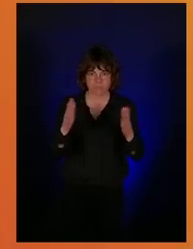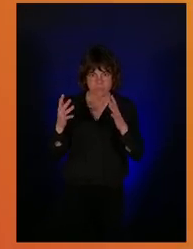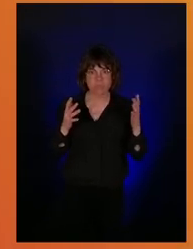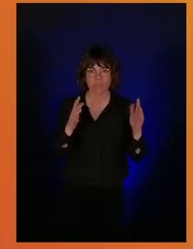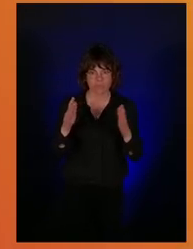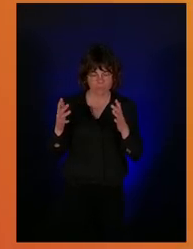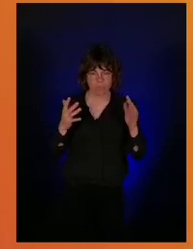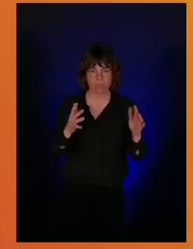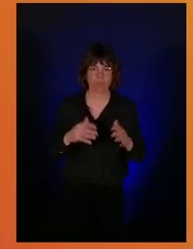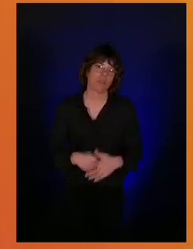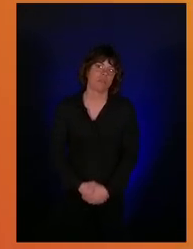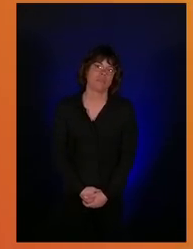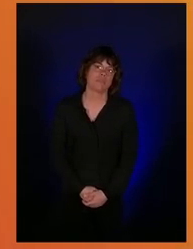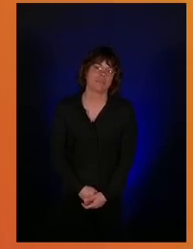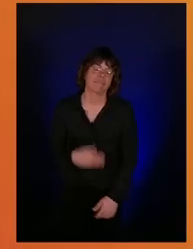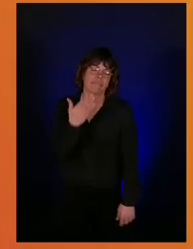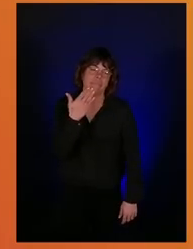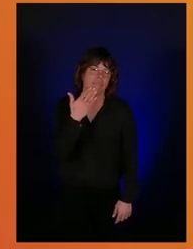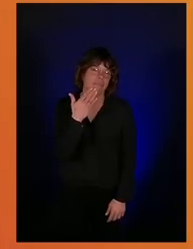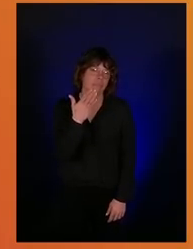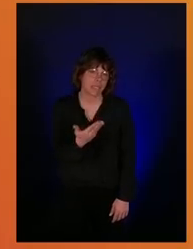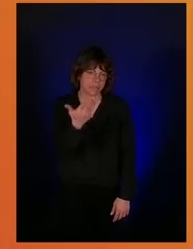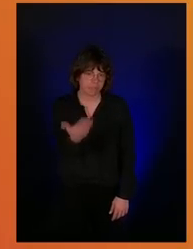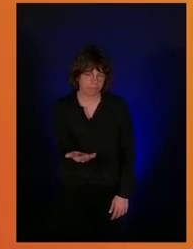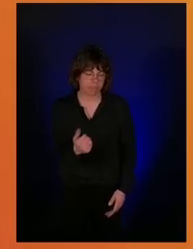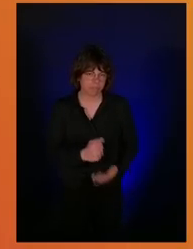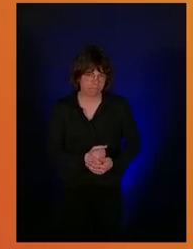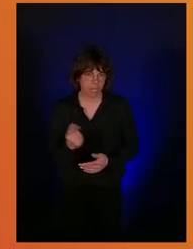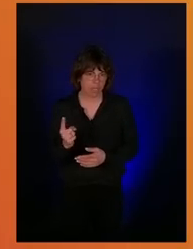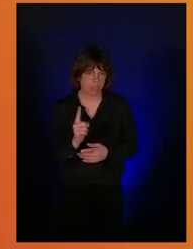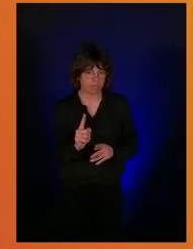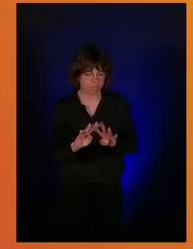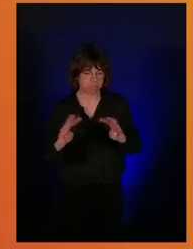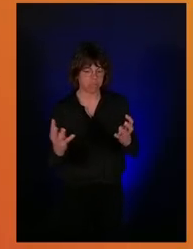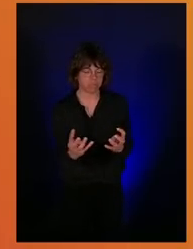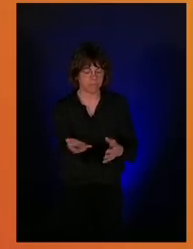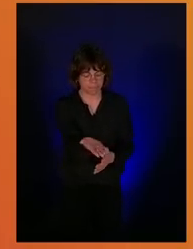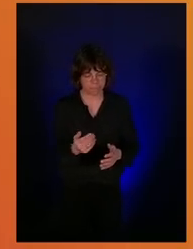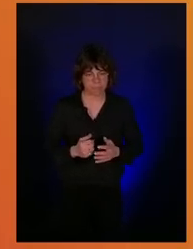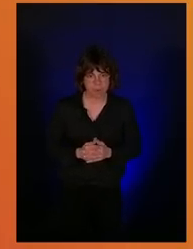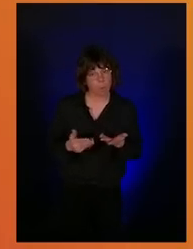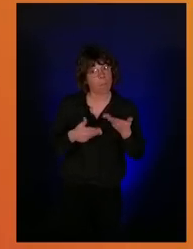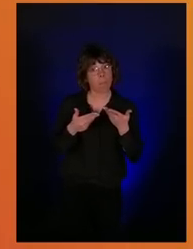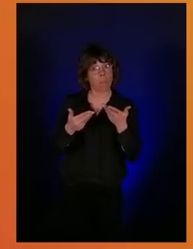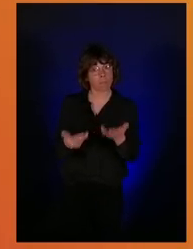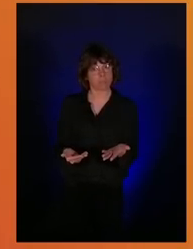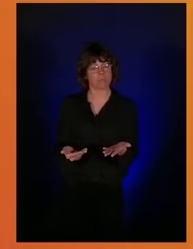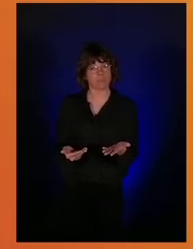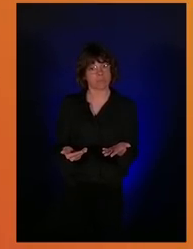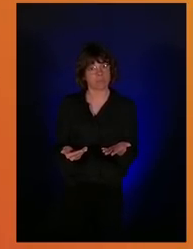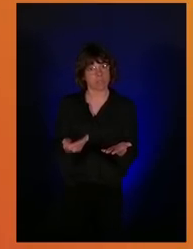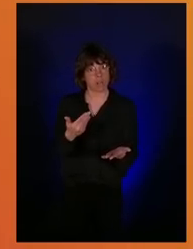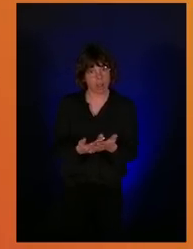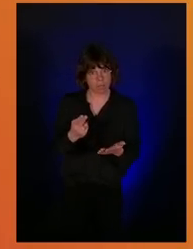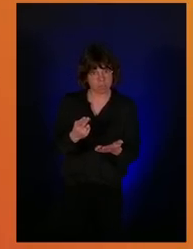Merci. Merci Patrice. Je te laisse rejoindre la table ronde. Ce que je vous propose, c'est qu'on engage